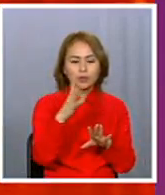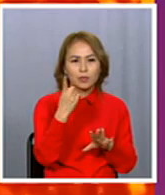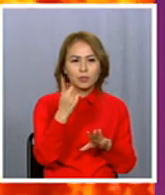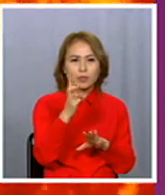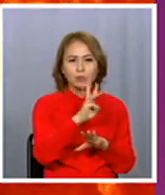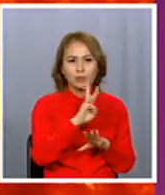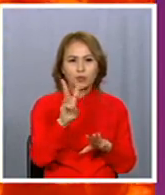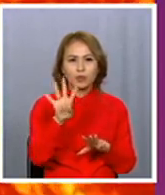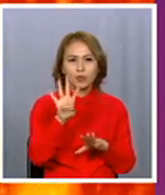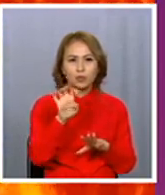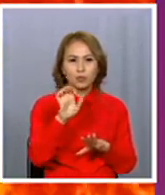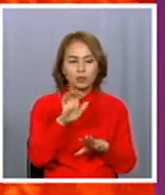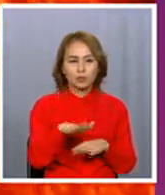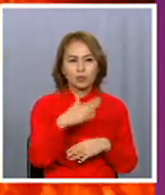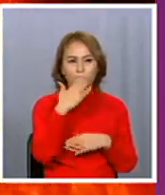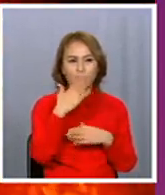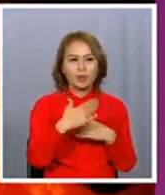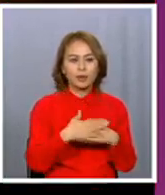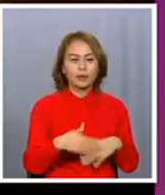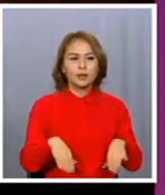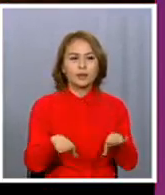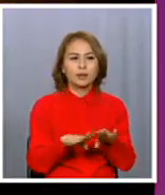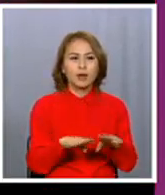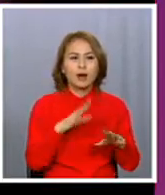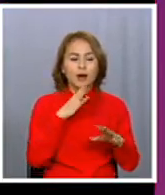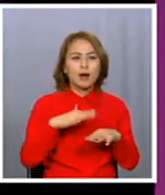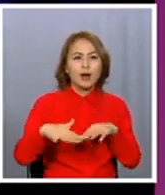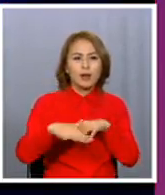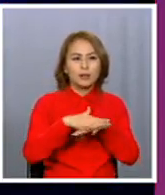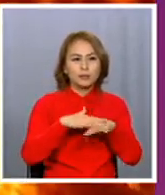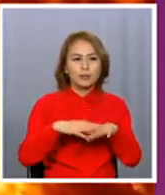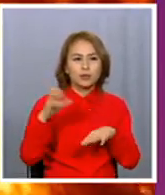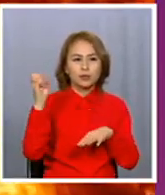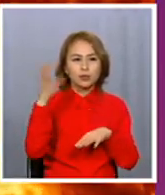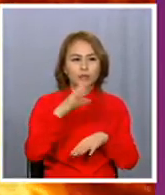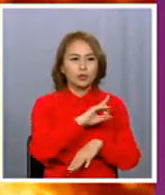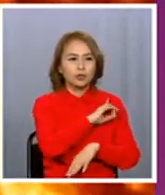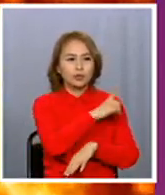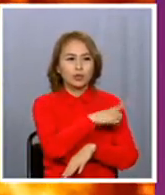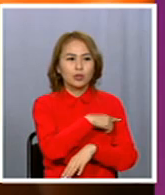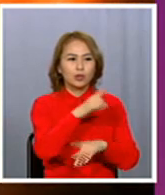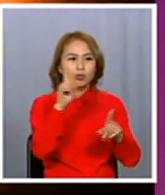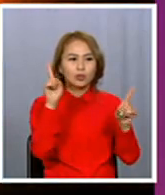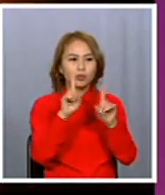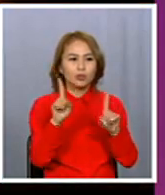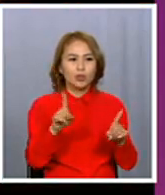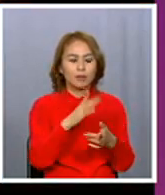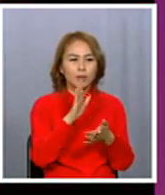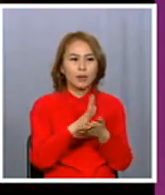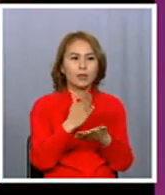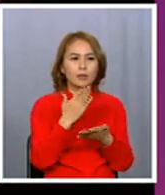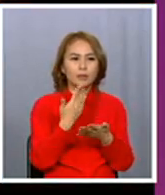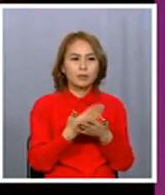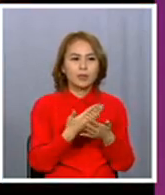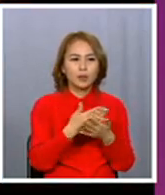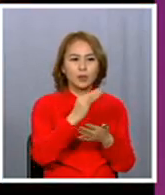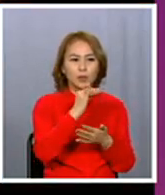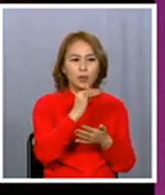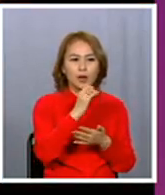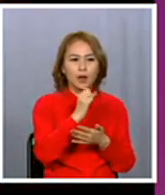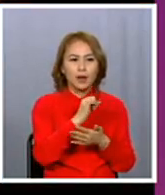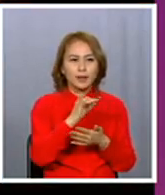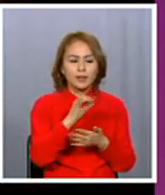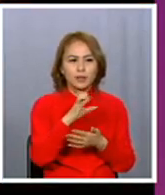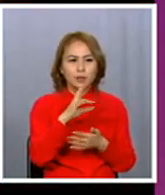400 мың шақырым. Дегенмен, аспан әлемінде күннен де әлдеқайда үлкен жұлдыздар бар. Мысалы, UI Scuti атты